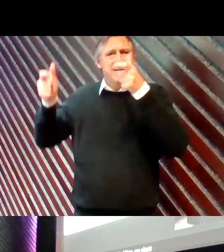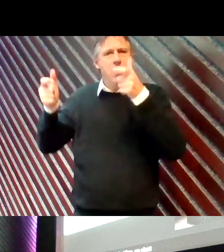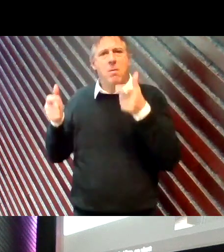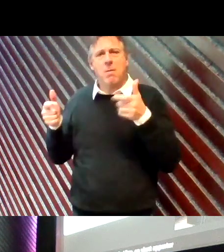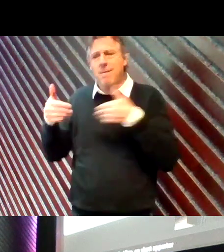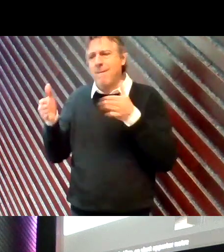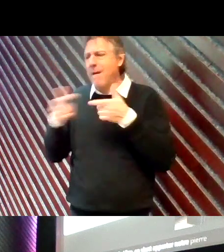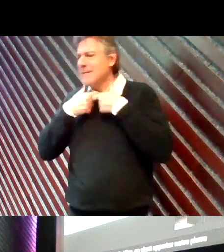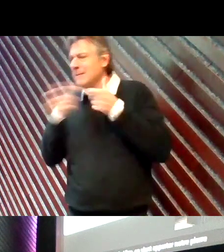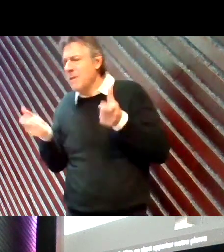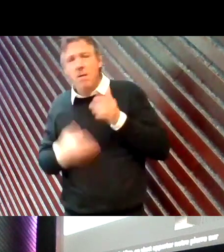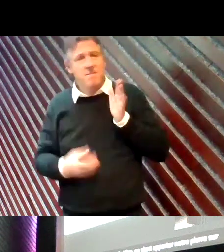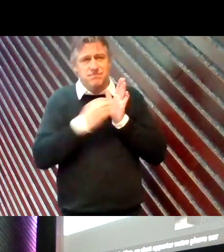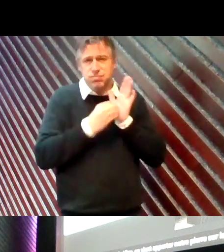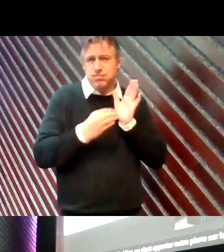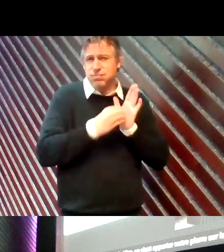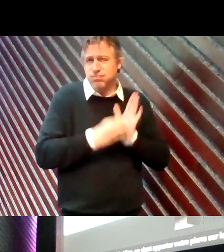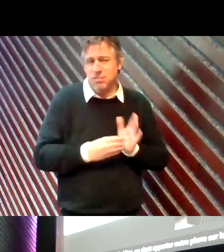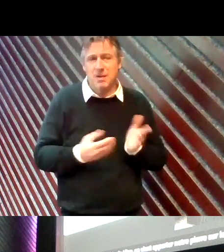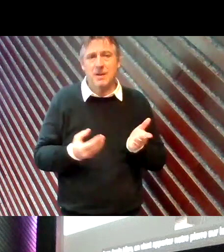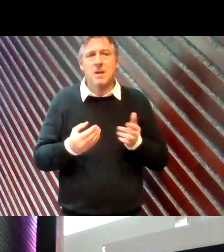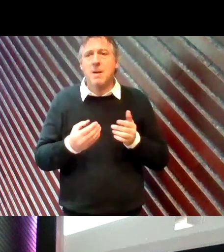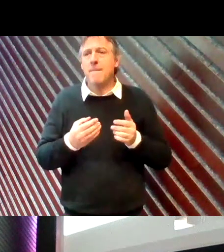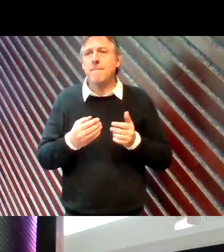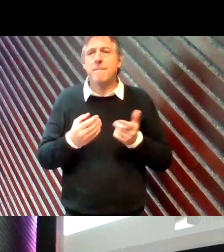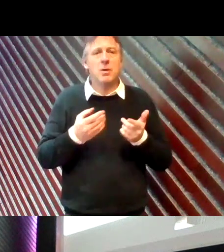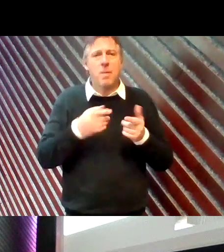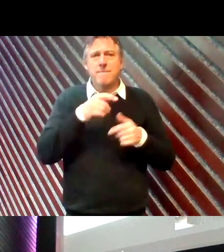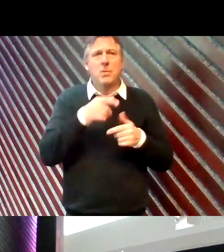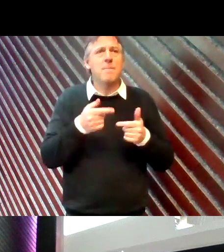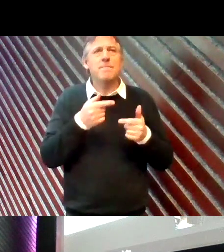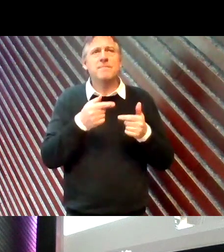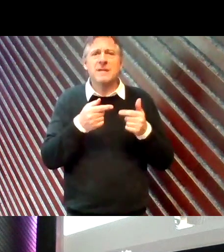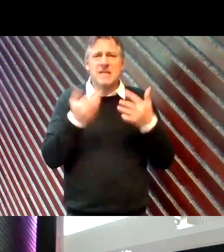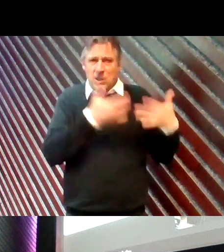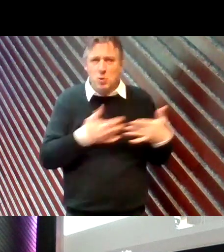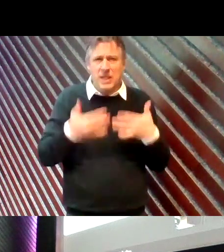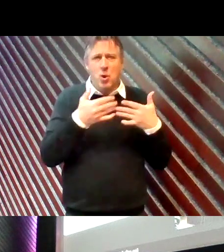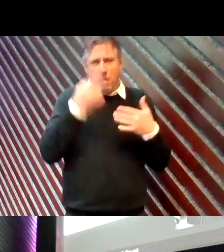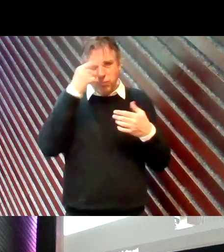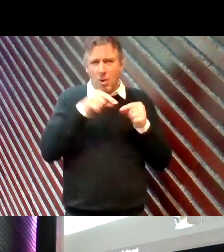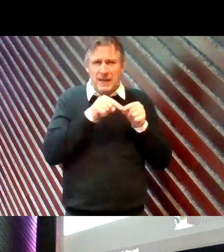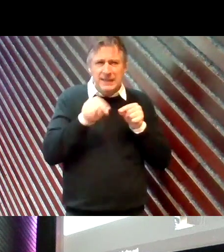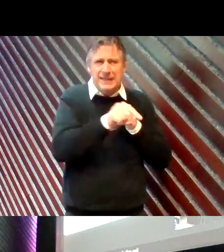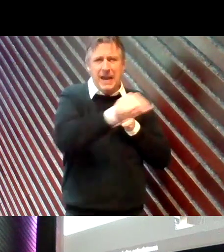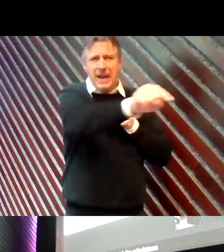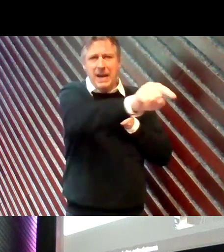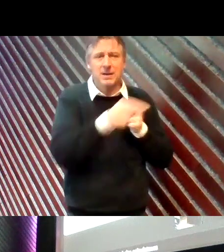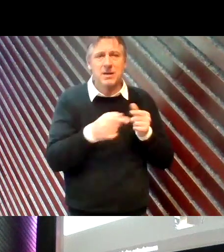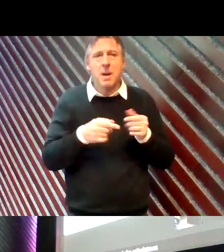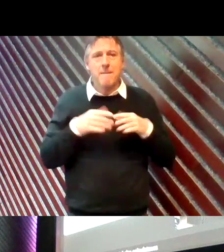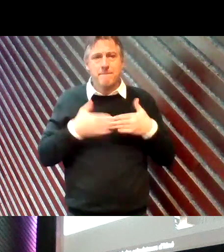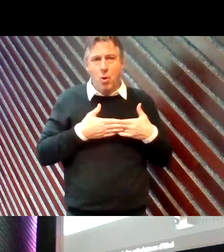et du coup ça permet par exemple des calculateurs d'itinéraire de demain faire des trajets de